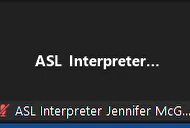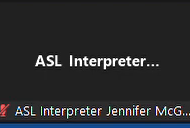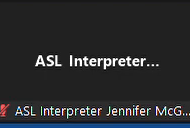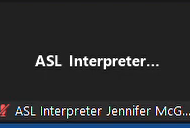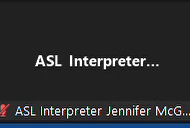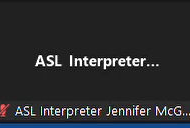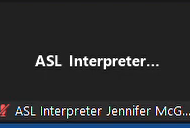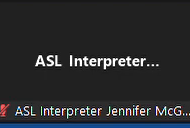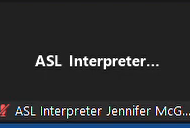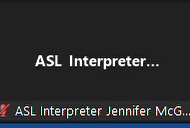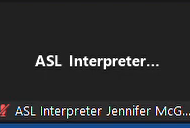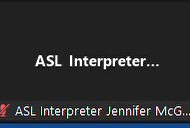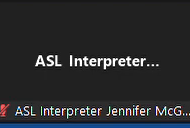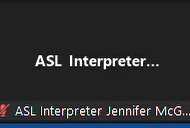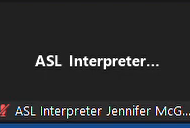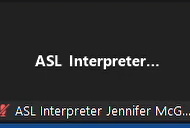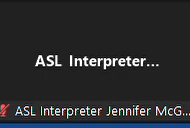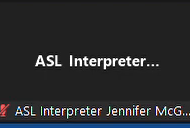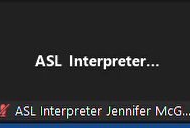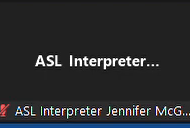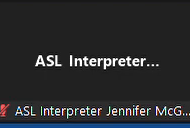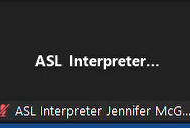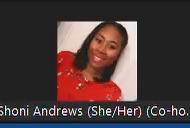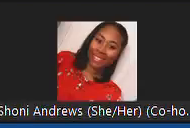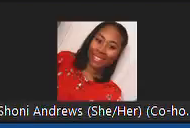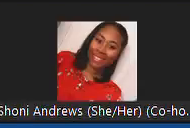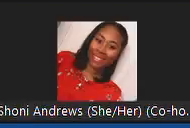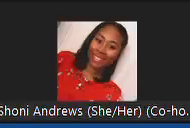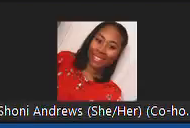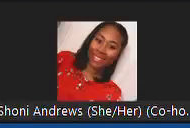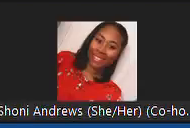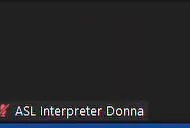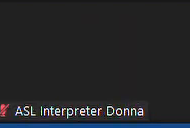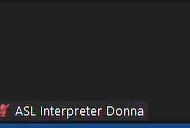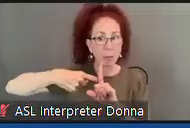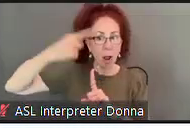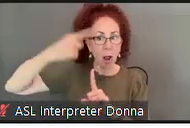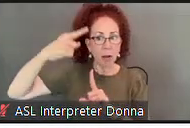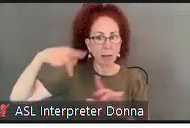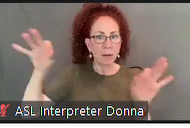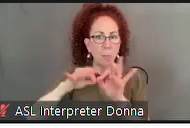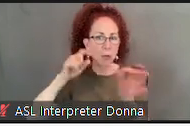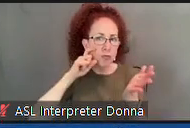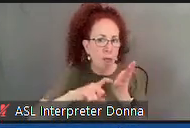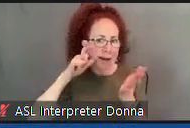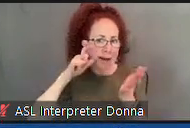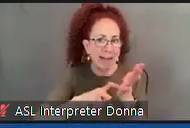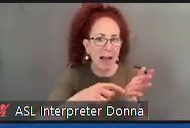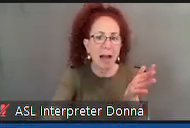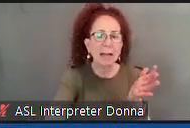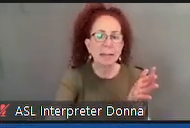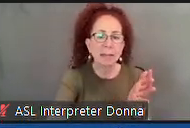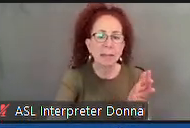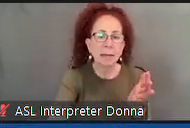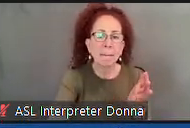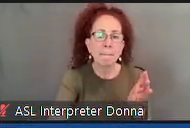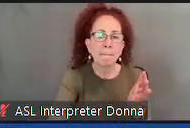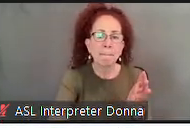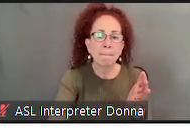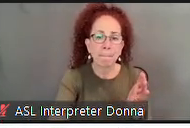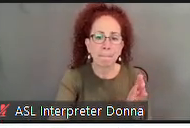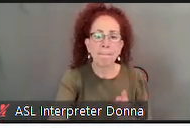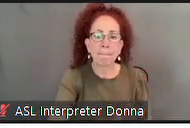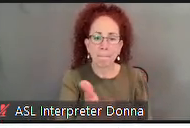那现在让 Shani 来谈，了解这个跟热量有关的，